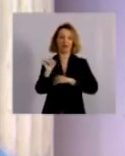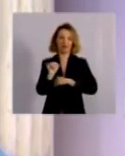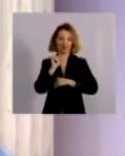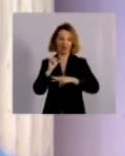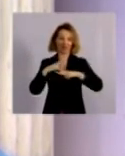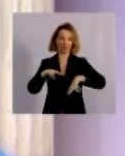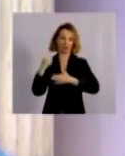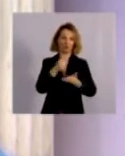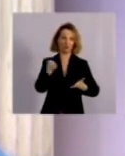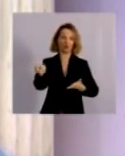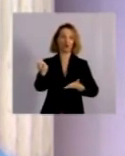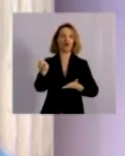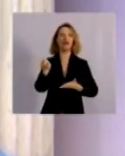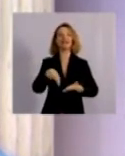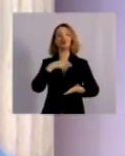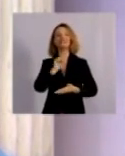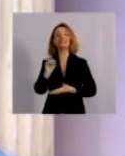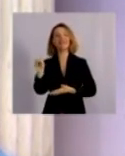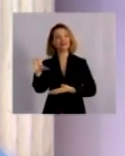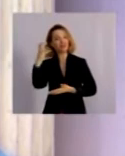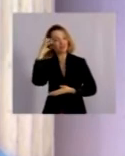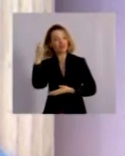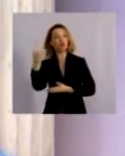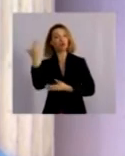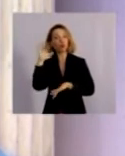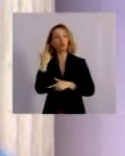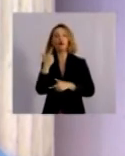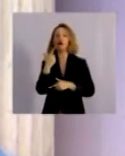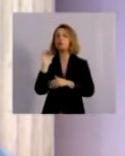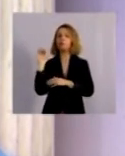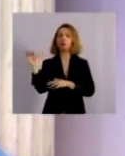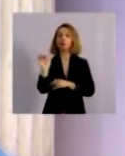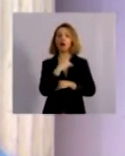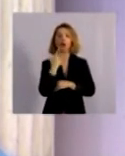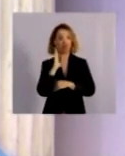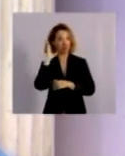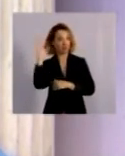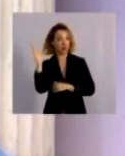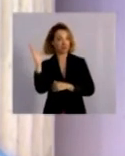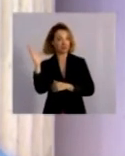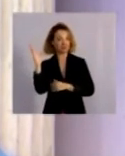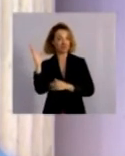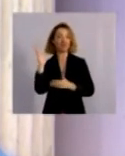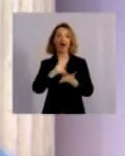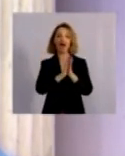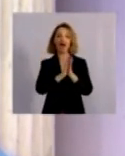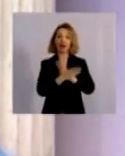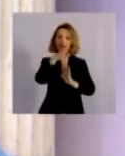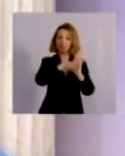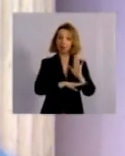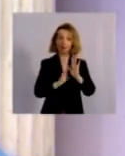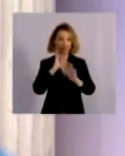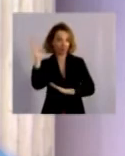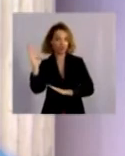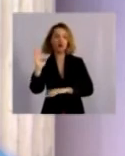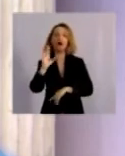Σήμερα η ερώτηση είναι πού θα πας Εράσμους. Γιατί το πρόγραμμα, το οποίο έχει